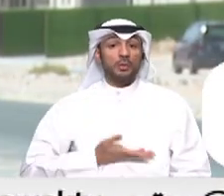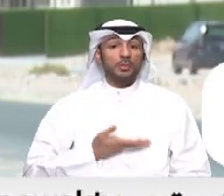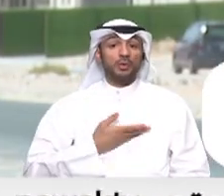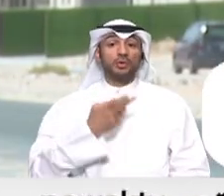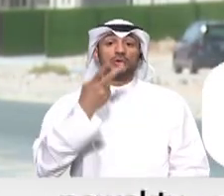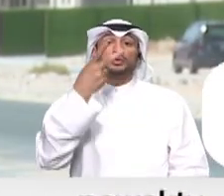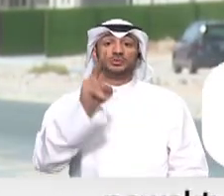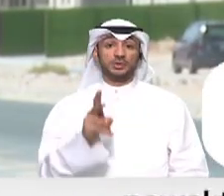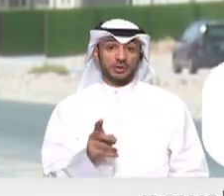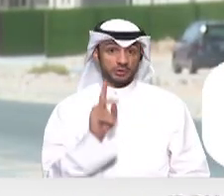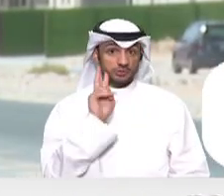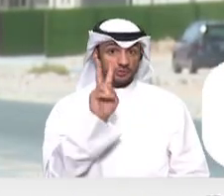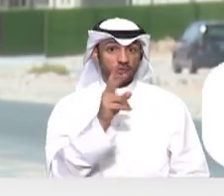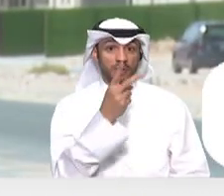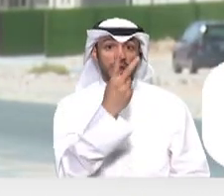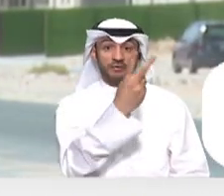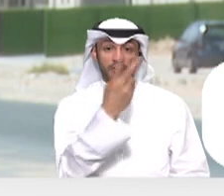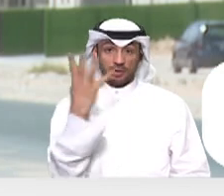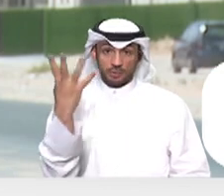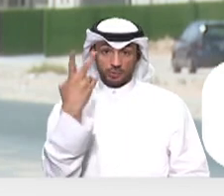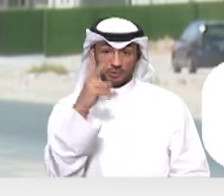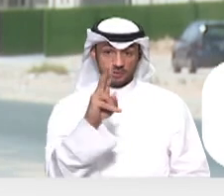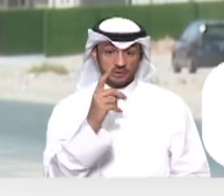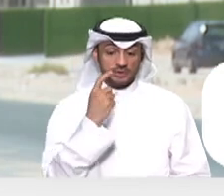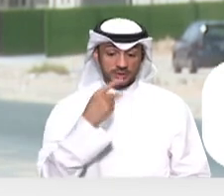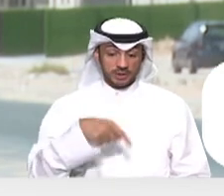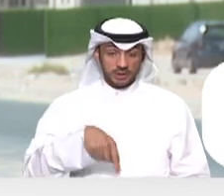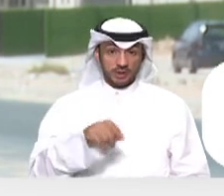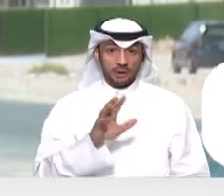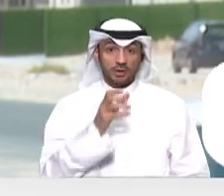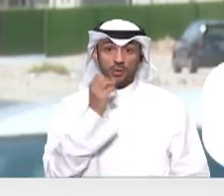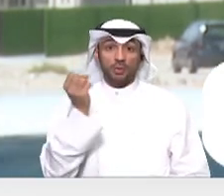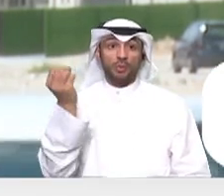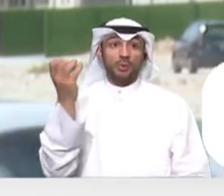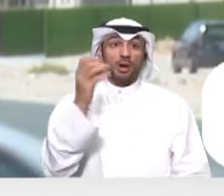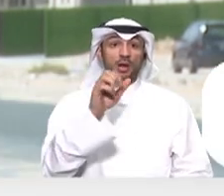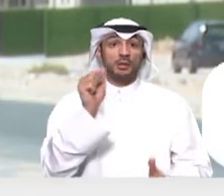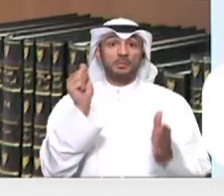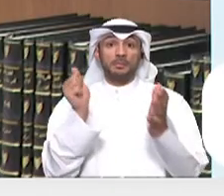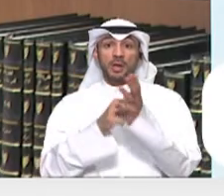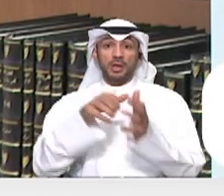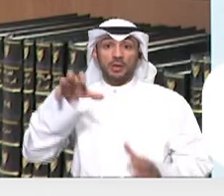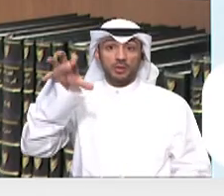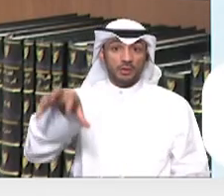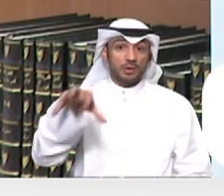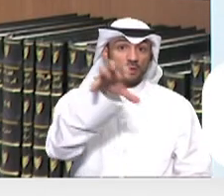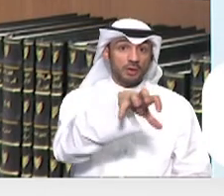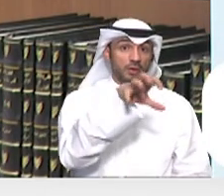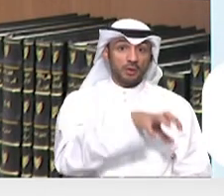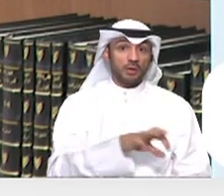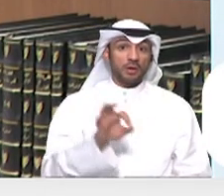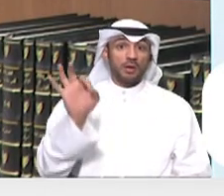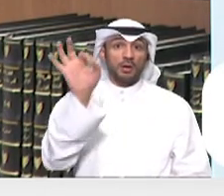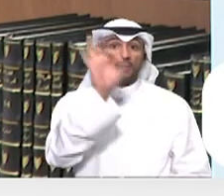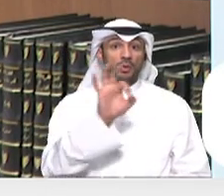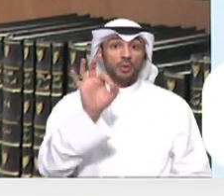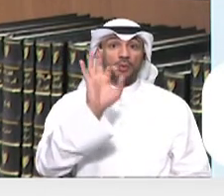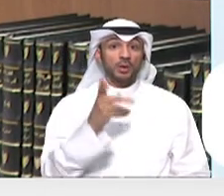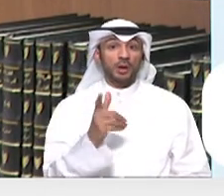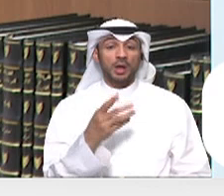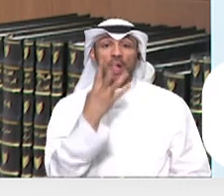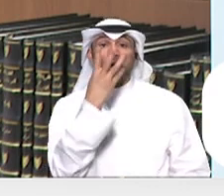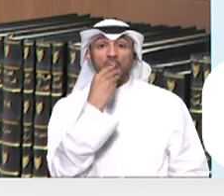سنه 20024 الكثير من البلوكات العقاريه في منطقه العاصمه